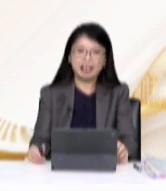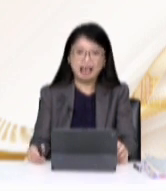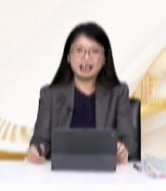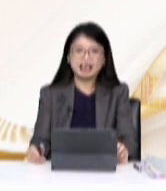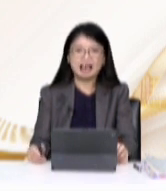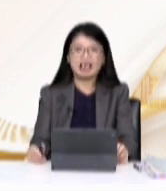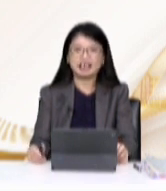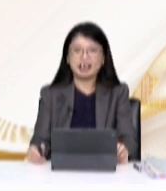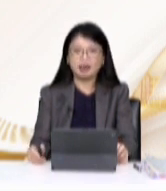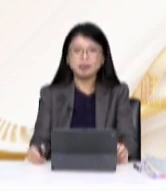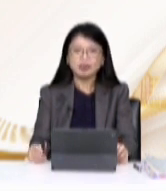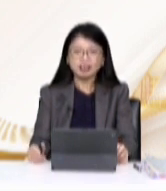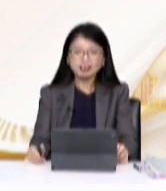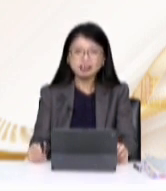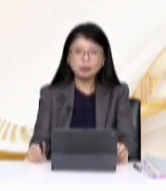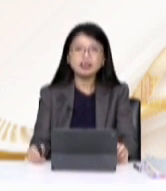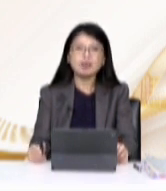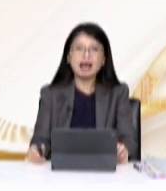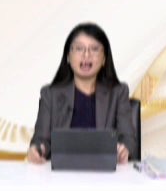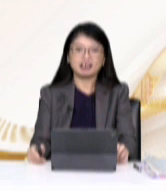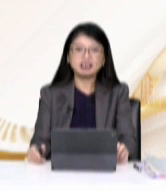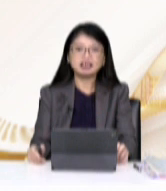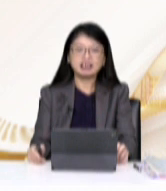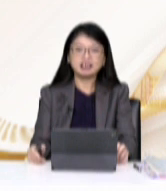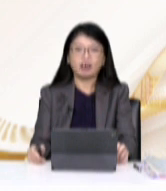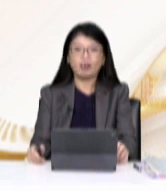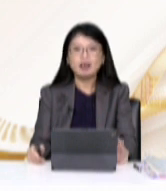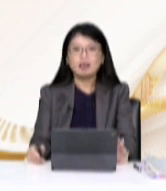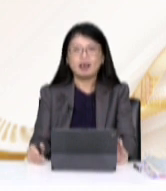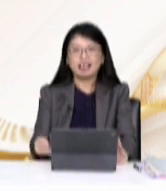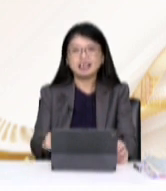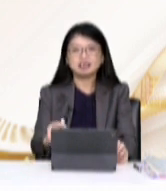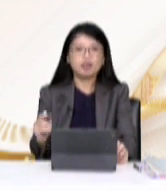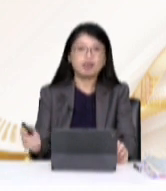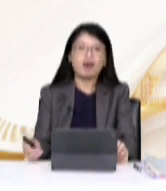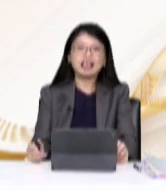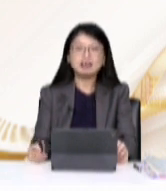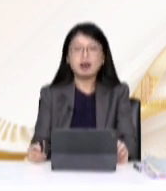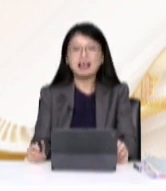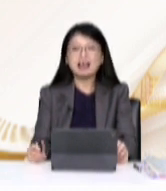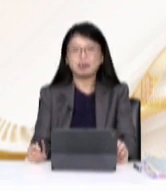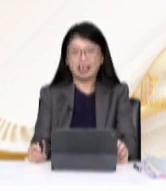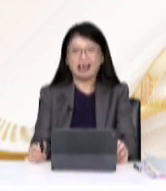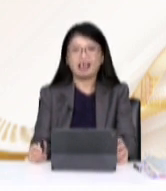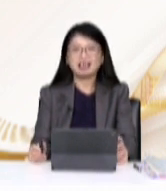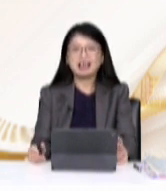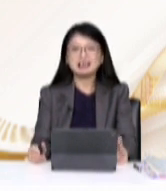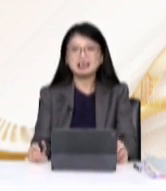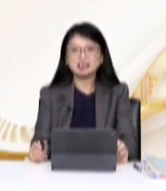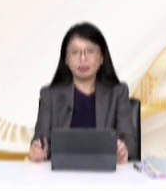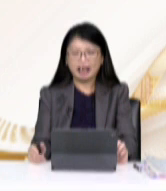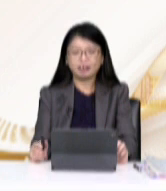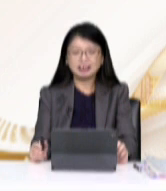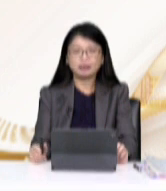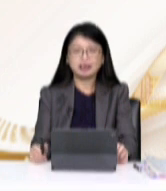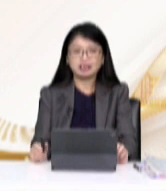พนักงานอัยการนะคะส่วนต่อมาก็คือในเรื่องของพอหลังจากส่งฟ้องอะไรเรียบร้อยละหน้าที่หน่